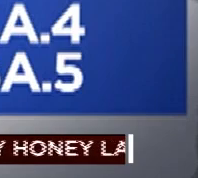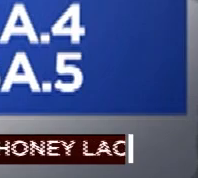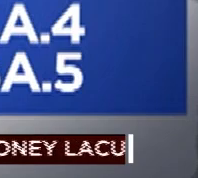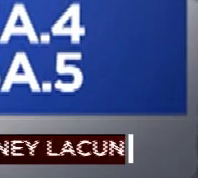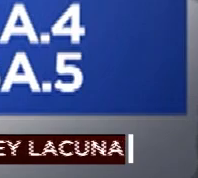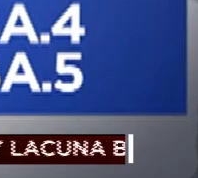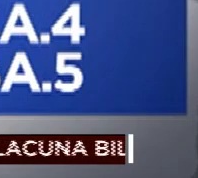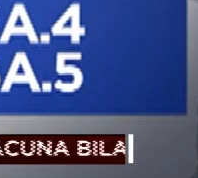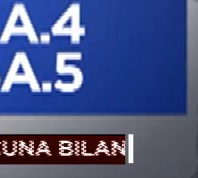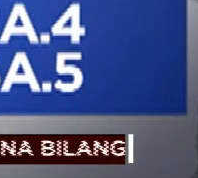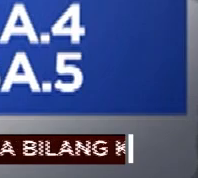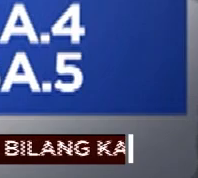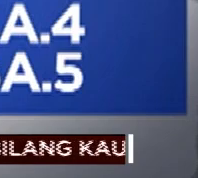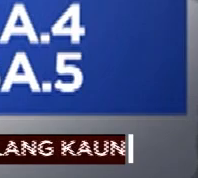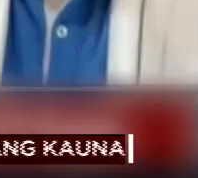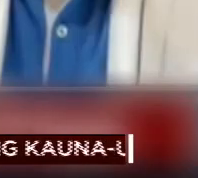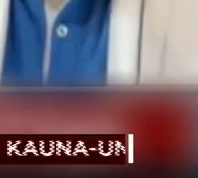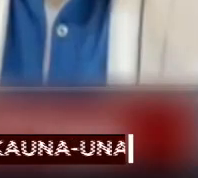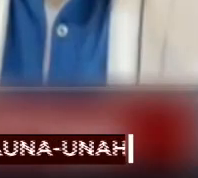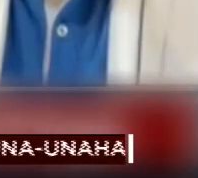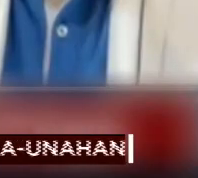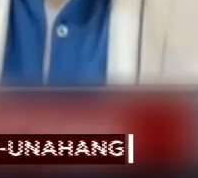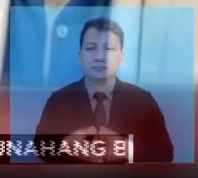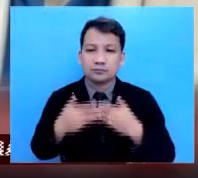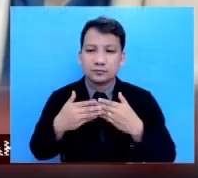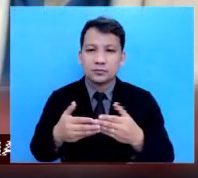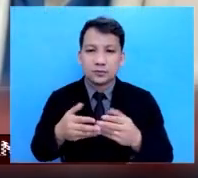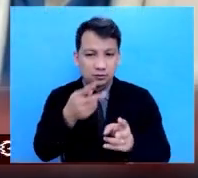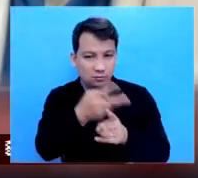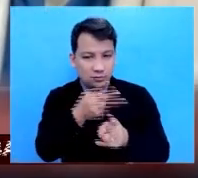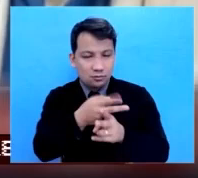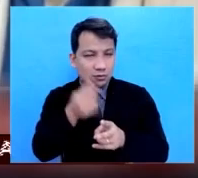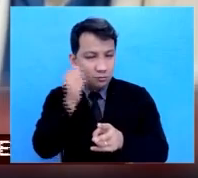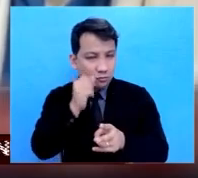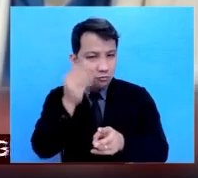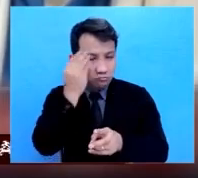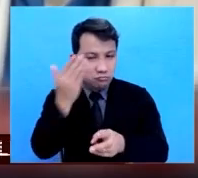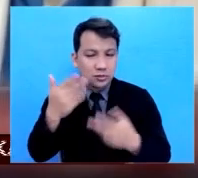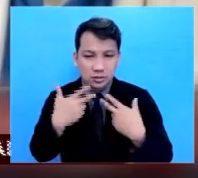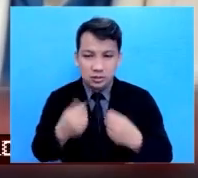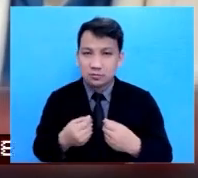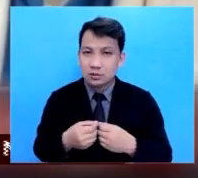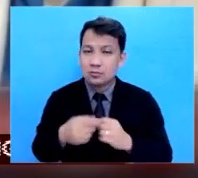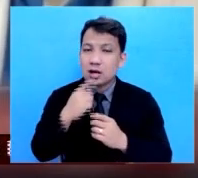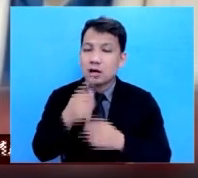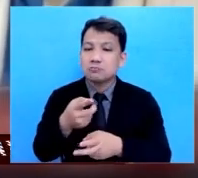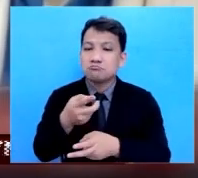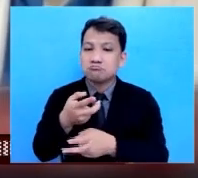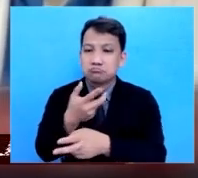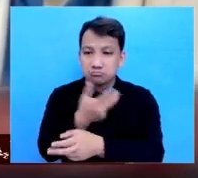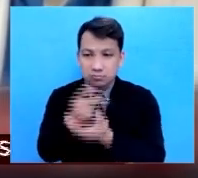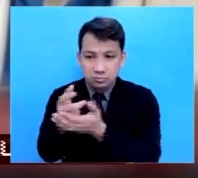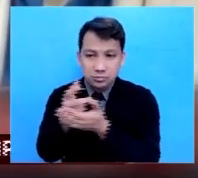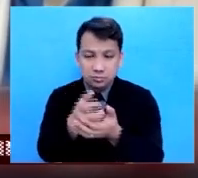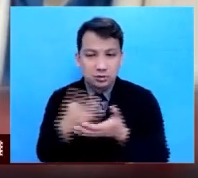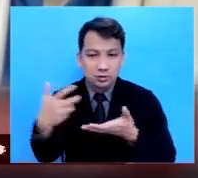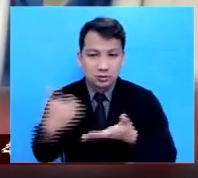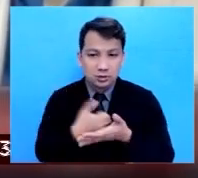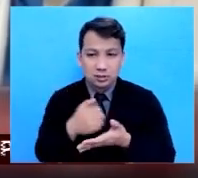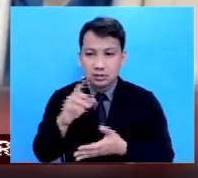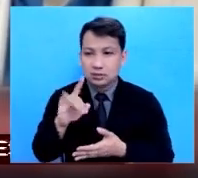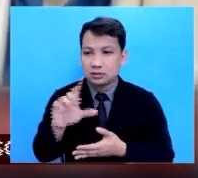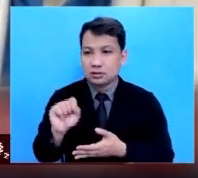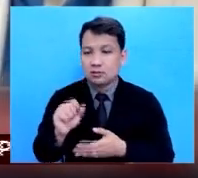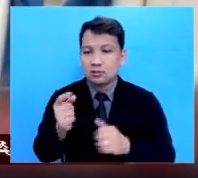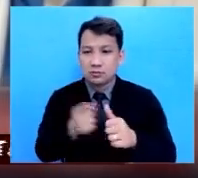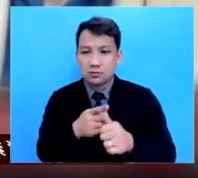BA.2.12.1 naman sa Amerika. We continue to be vigilant in our health protocol at sa pagbabakuna. Based on data, pag meron kang first booster or